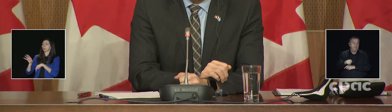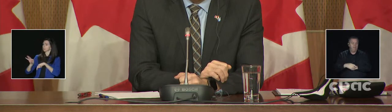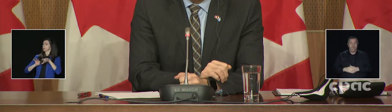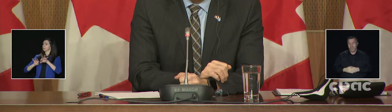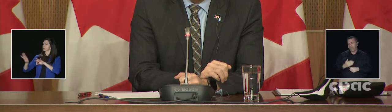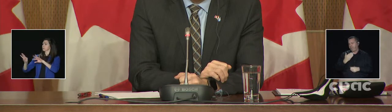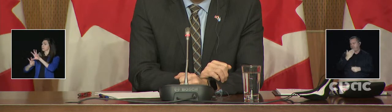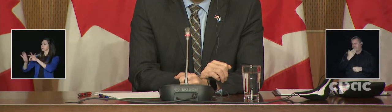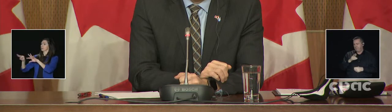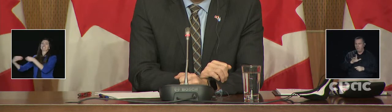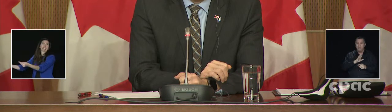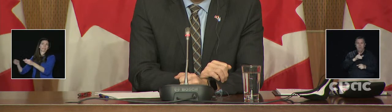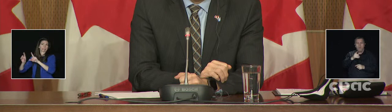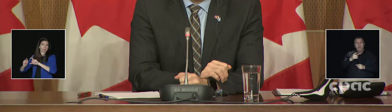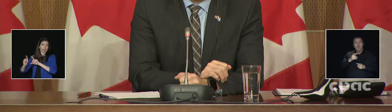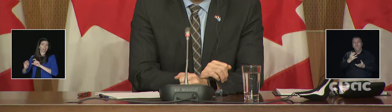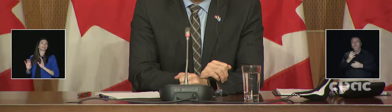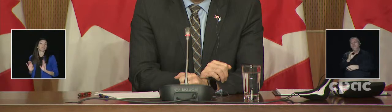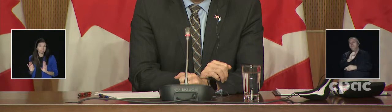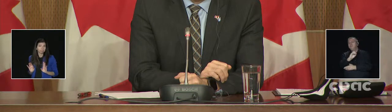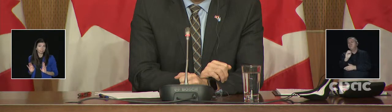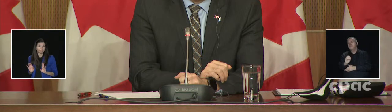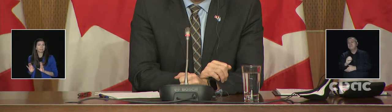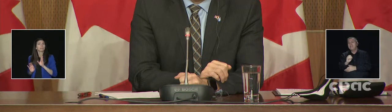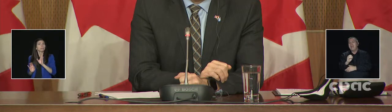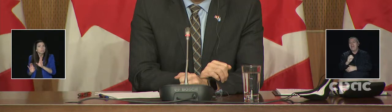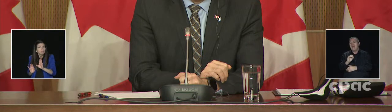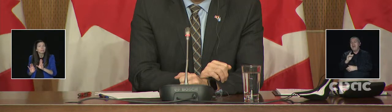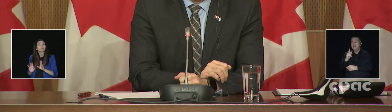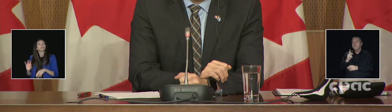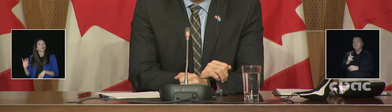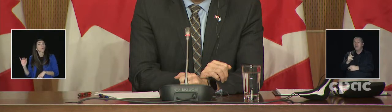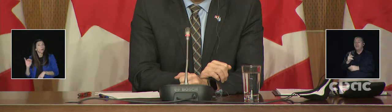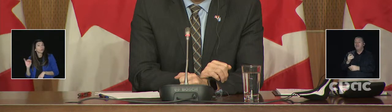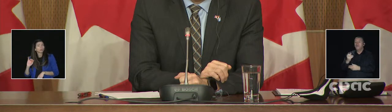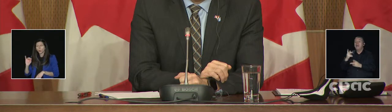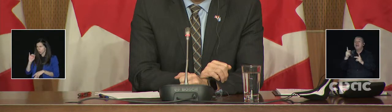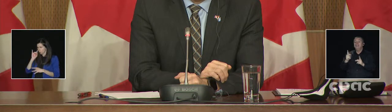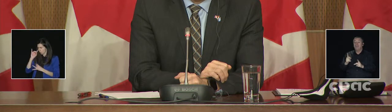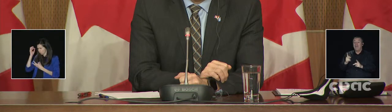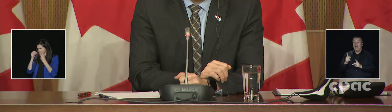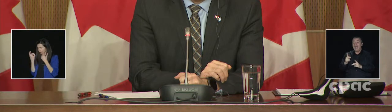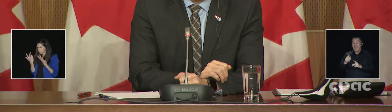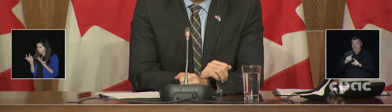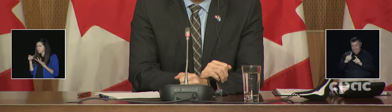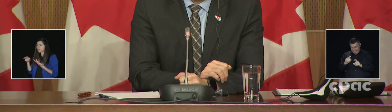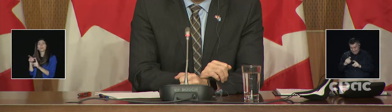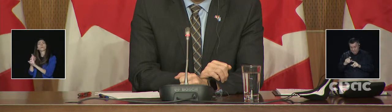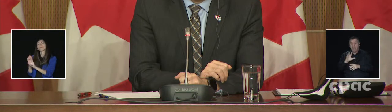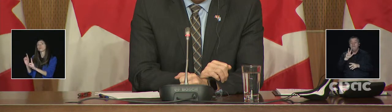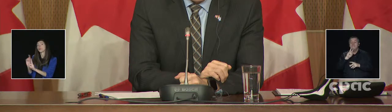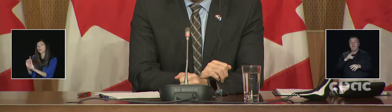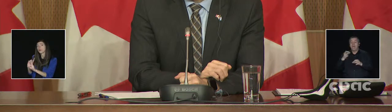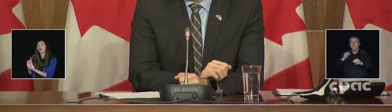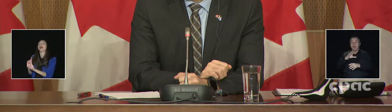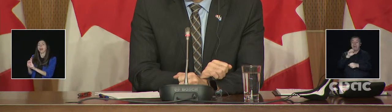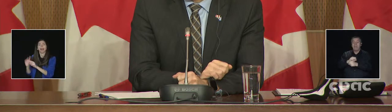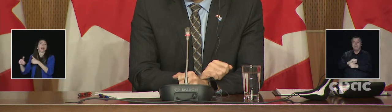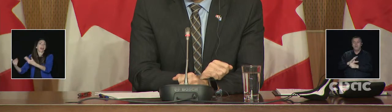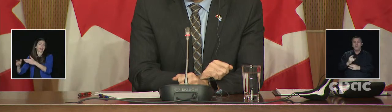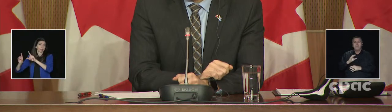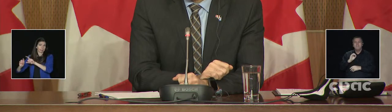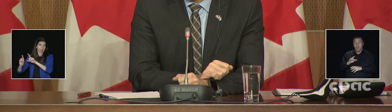Merci. Est-ce que vous avez une idée du pourcentage de taux positifs qui reviennent ou combien de gens avaient effectivement la COVID-19? Ça,